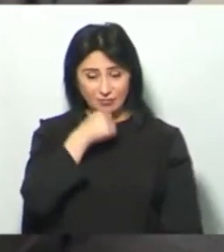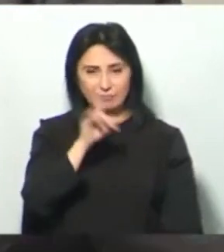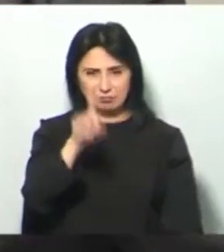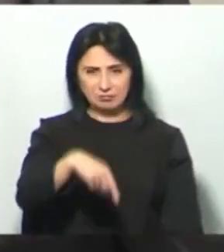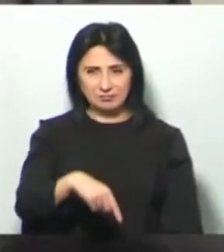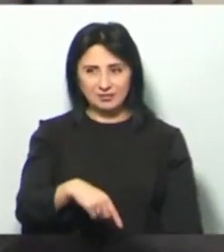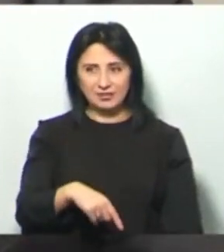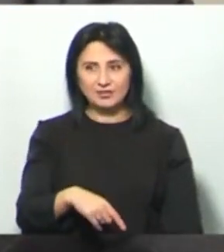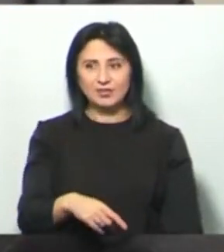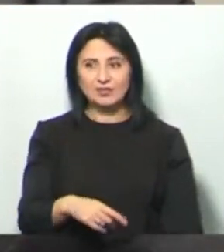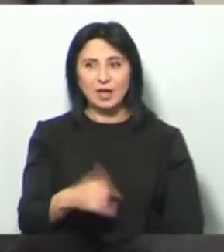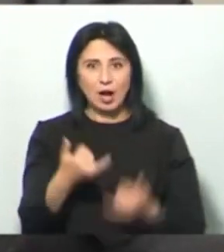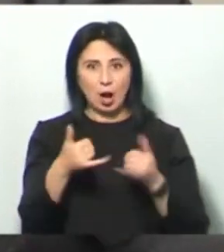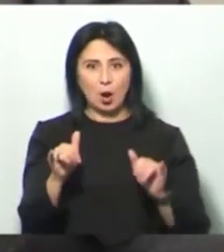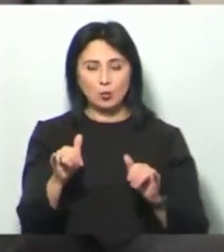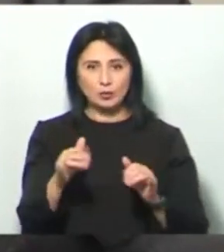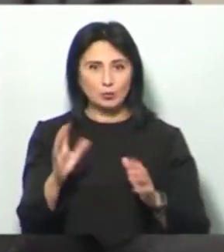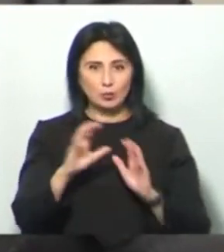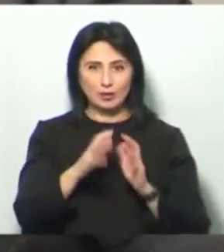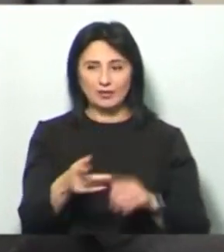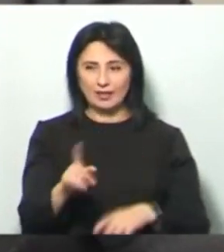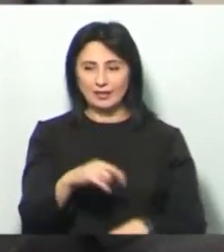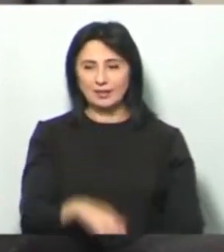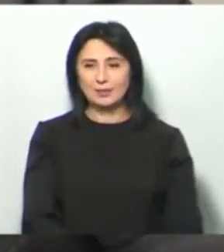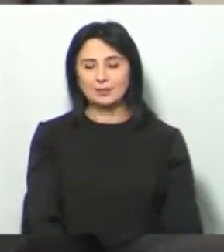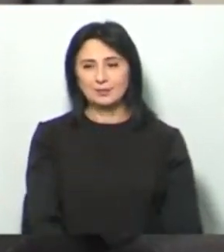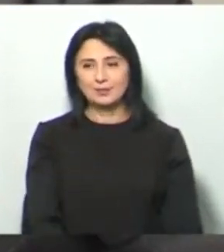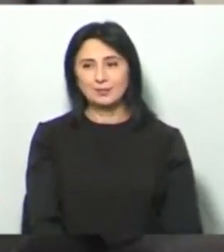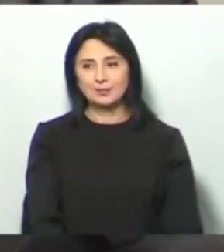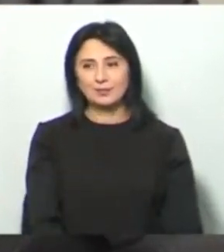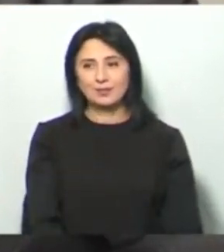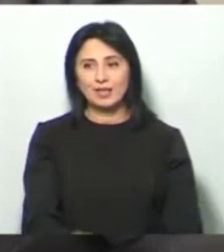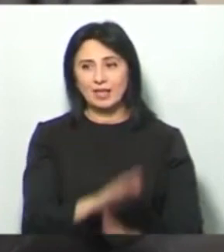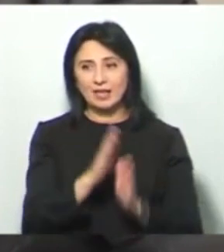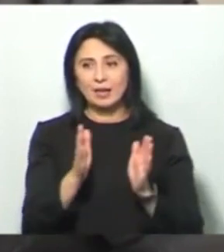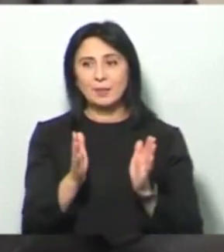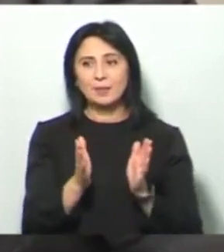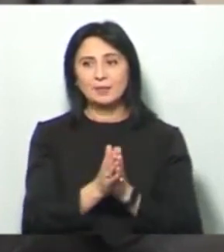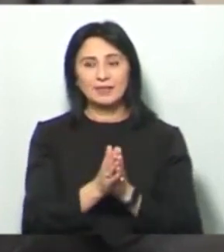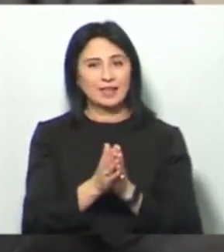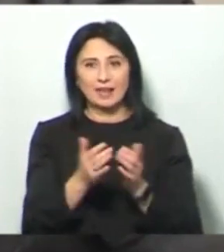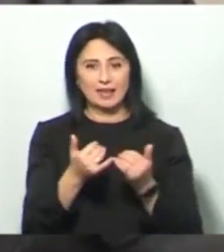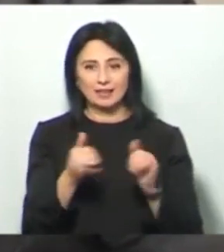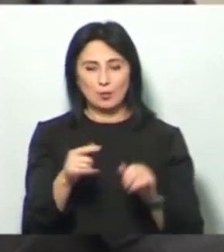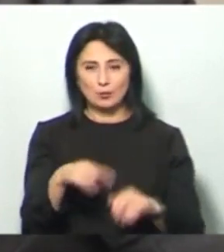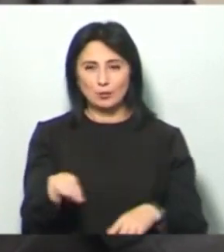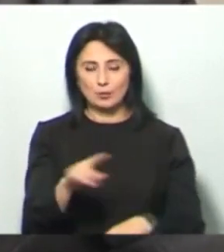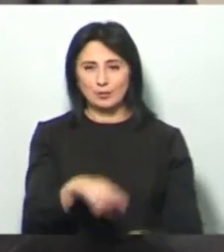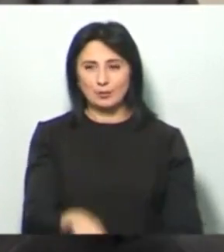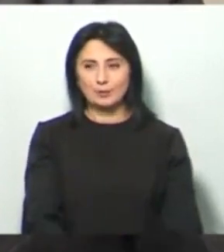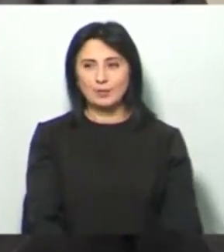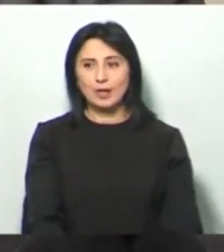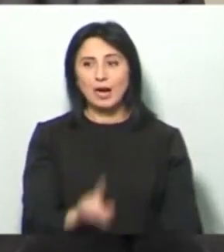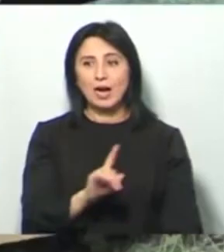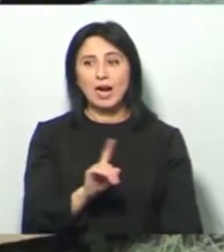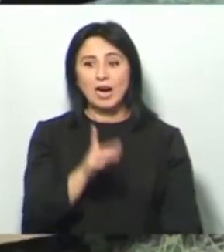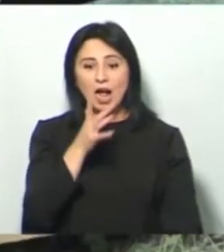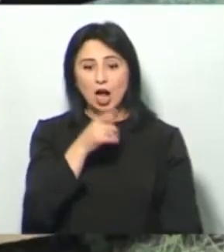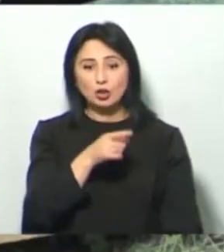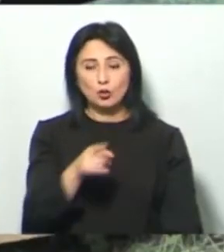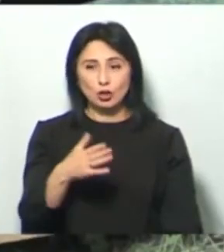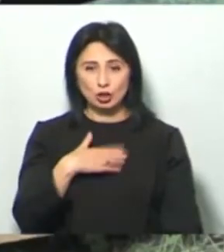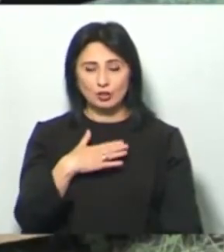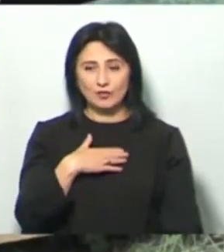და გაოცებულია ქვეყანა. აქ მთელი ხოლო გაოცებულია. რომ რა დროის